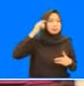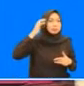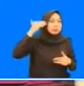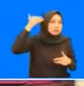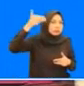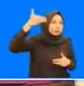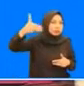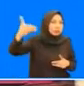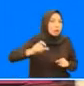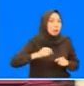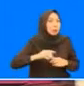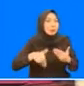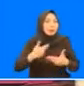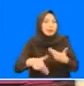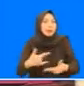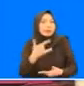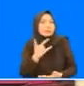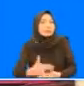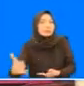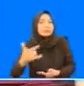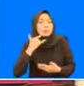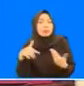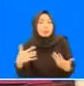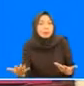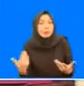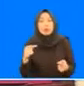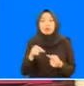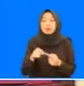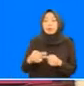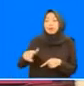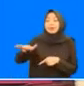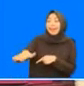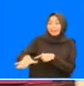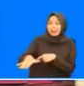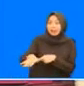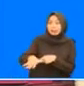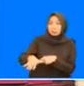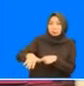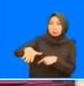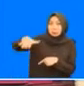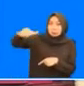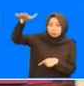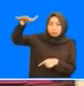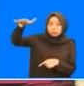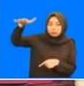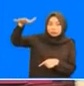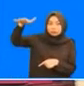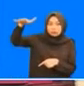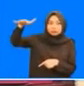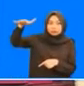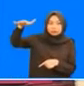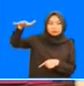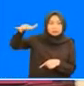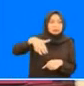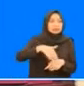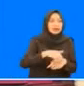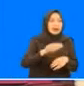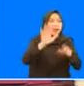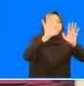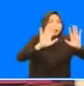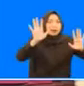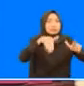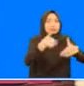mewujudkan sustainable living. Sehingga anak-anak kita di masa depan masih tetap bisa hidup berdampingan dengan